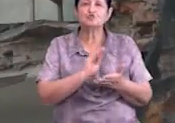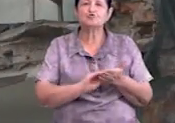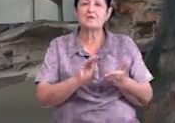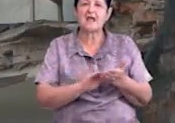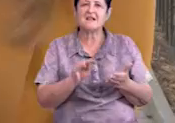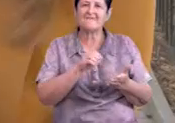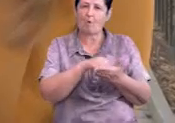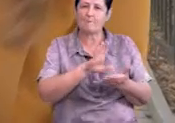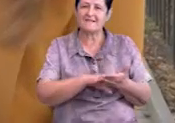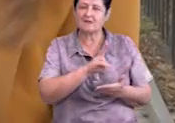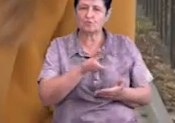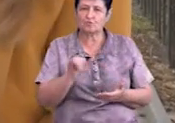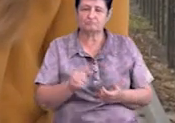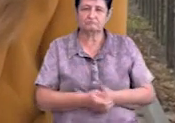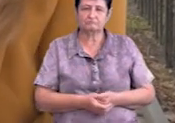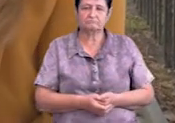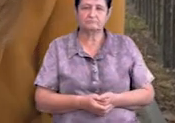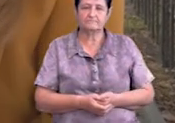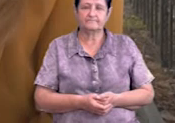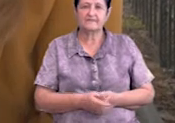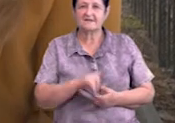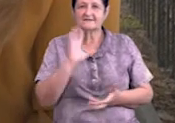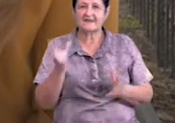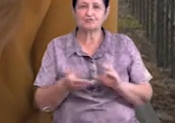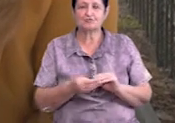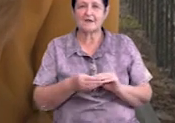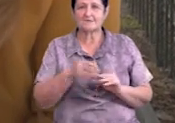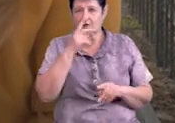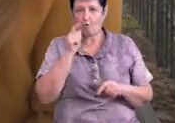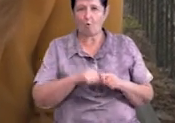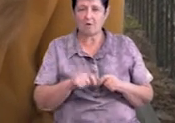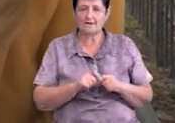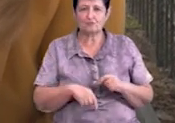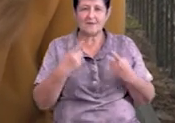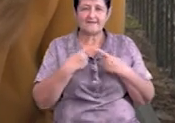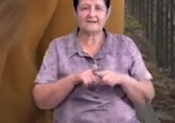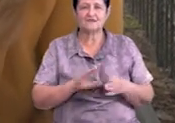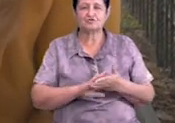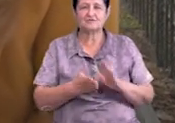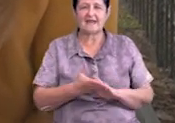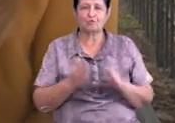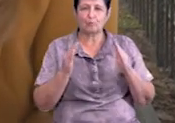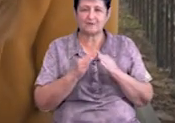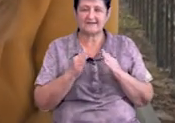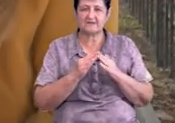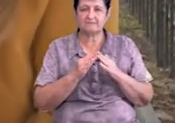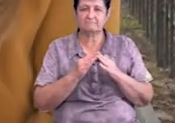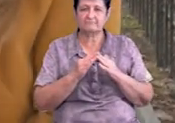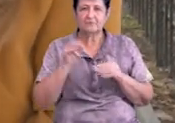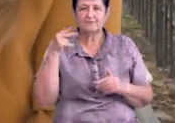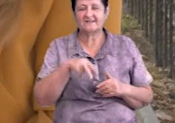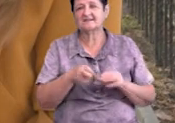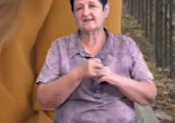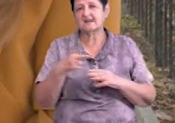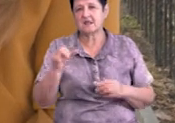прокуратури області Тетяна Похілько. За результатами огляду технічного стану будівлі, у